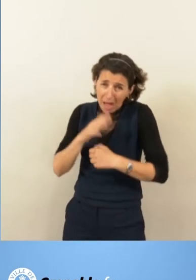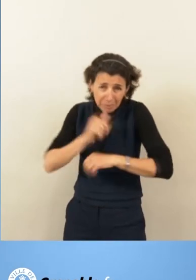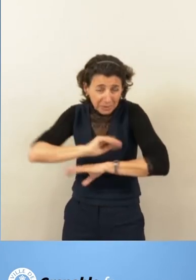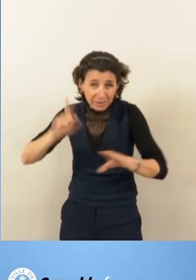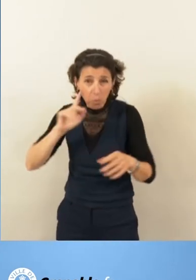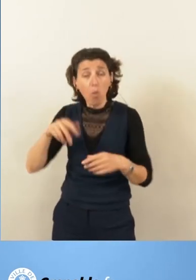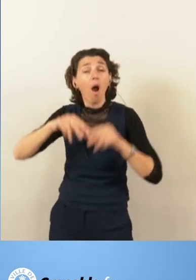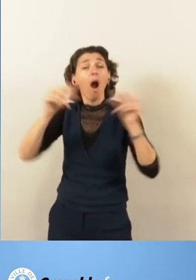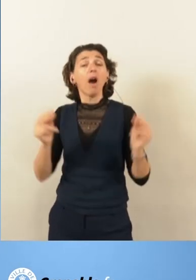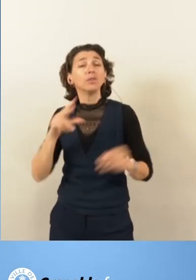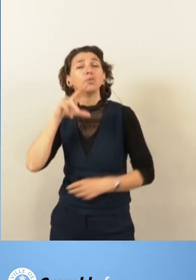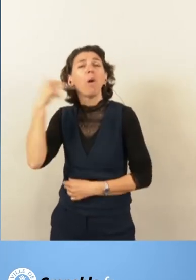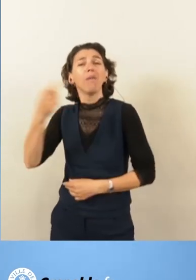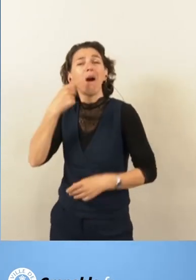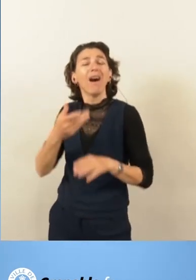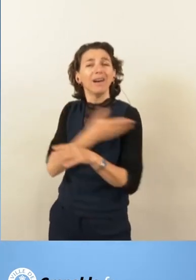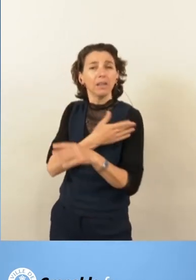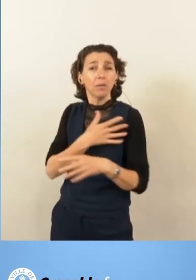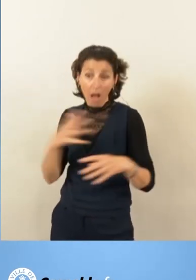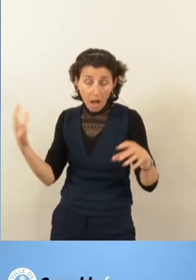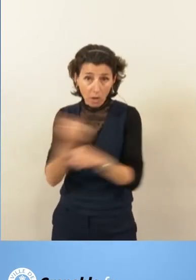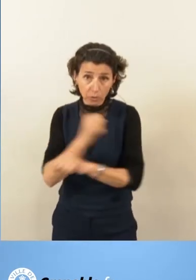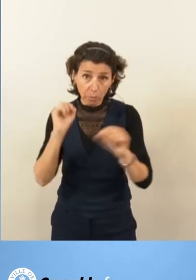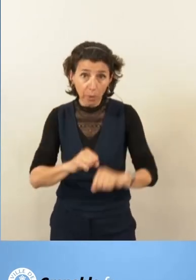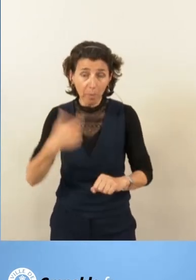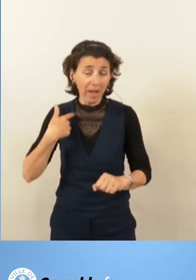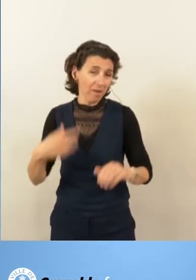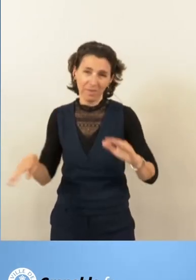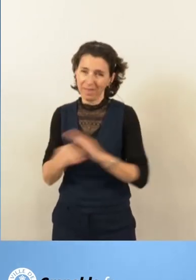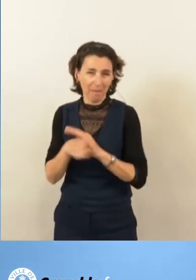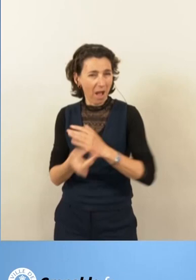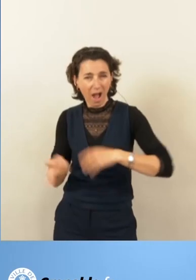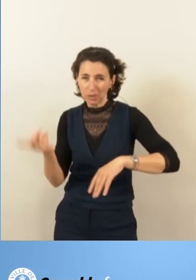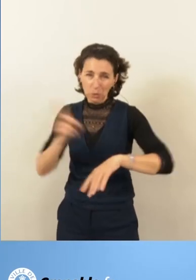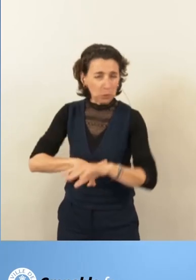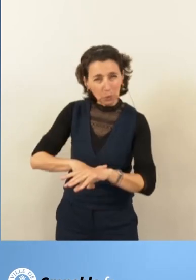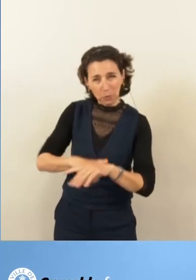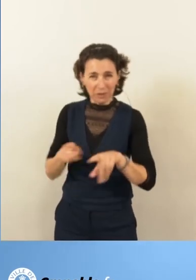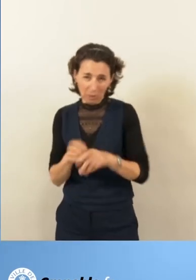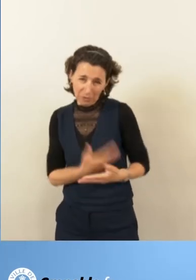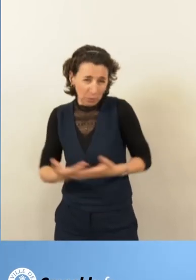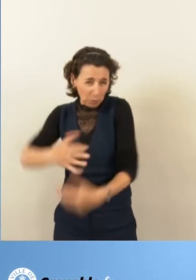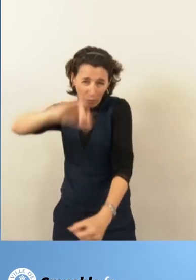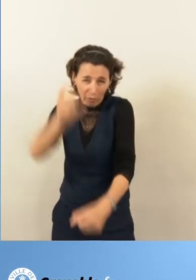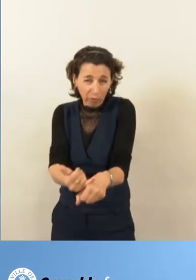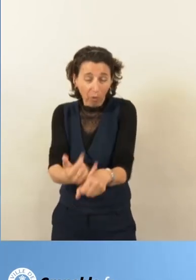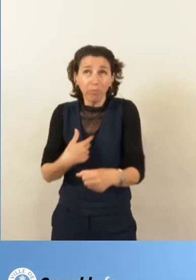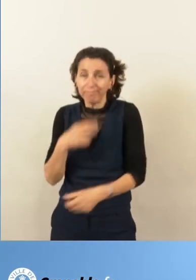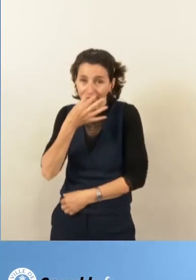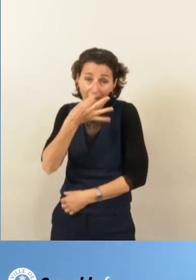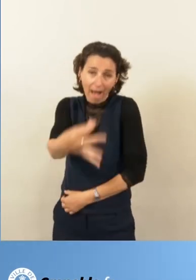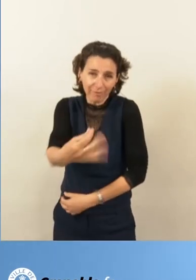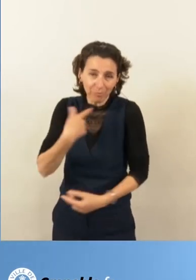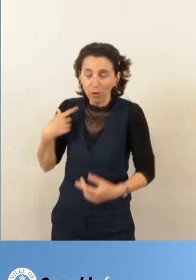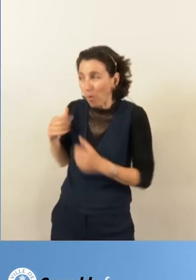seulement les cartes est équipée d'avance j'ai cru naïvement que nous construisions un idéal ensemble alors que d'autres membres de cette majorité